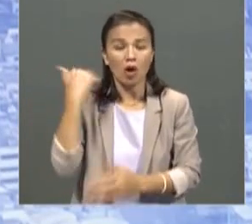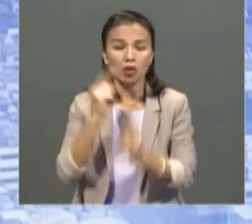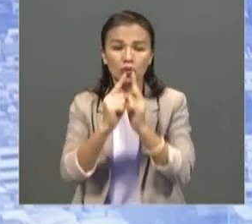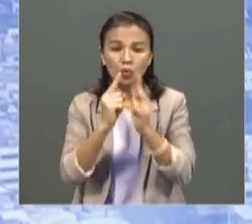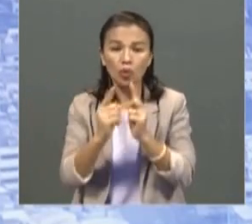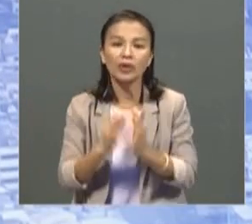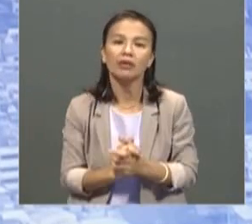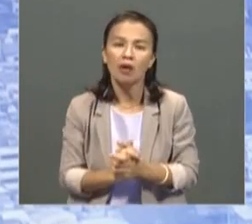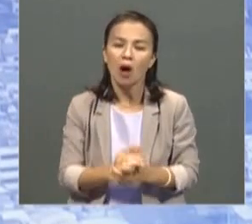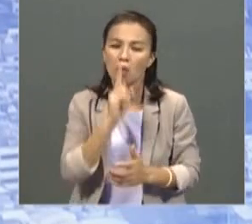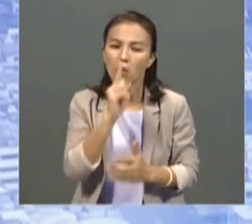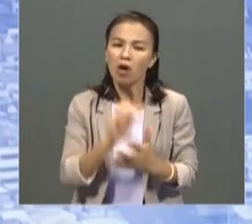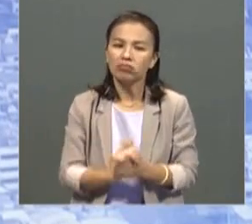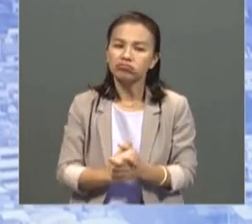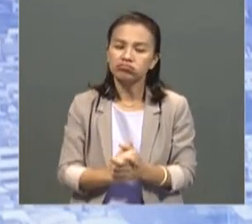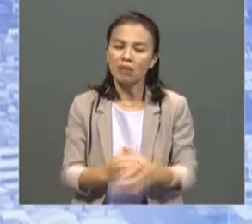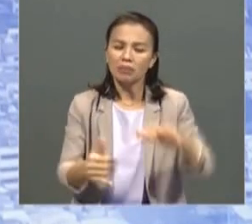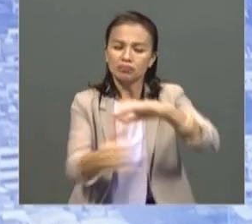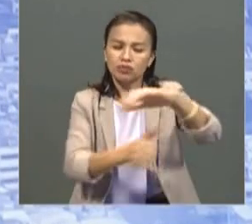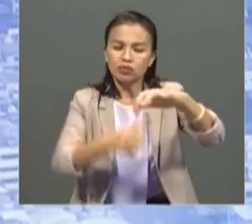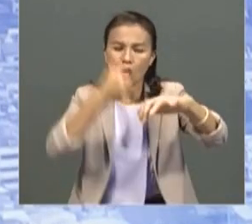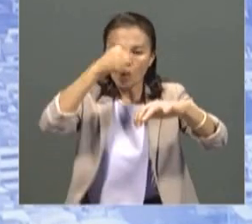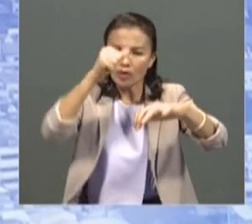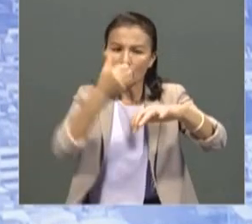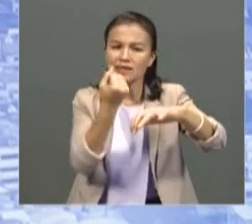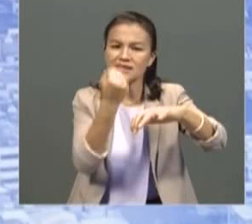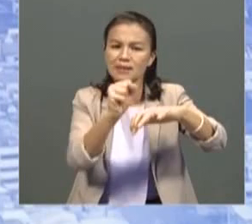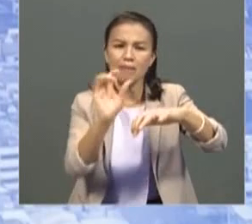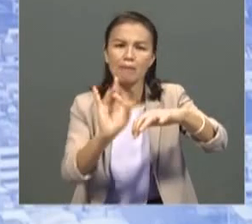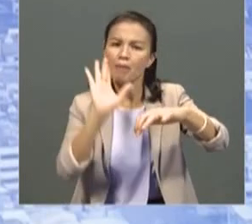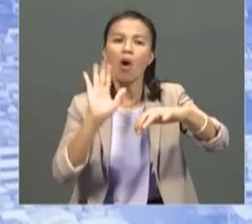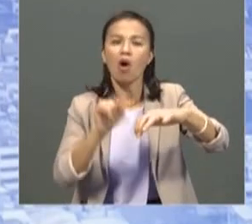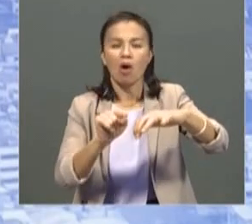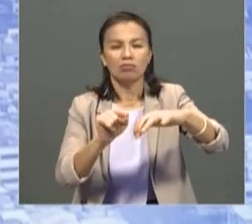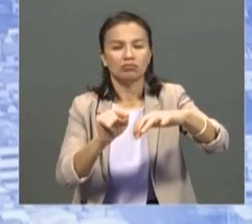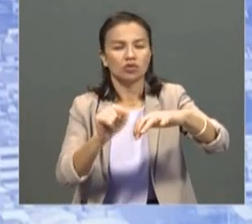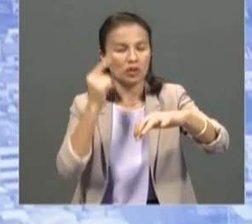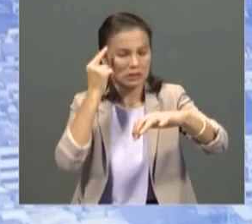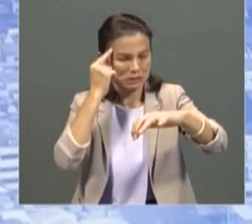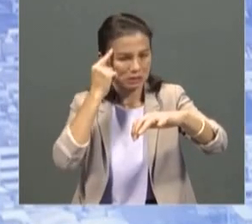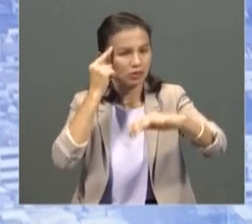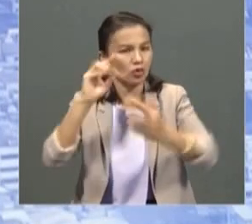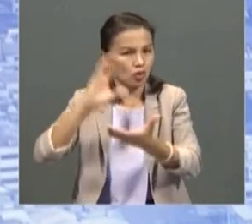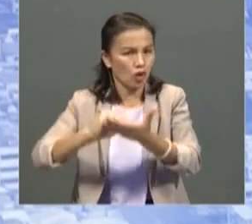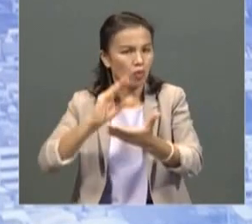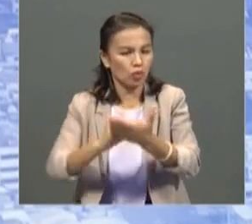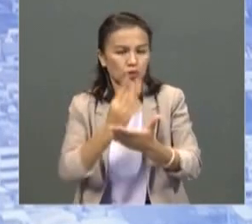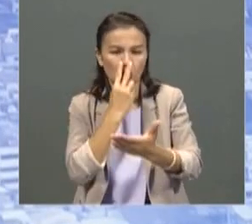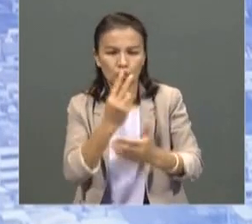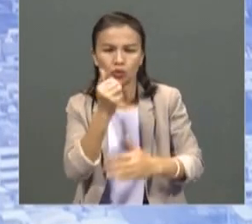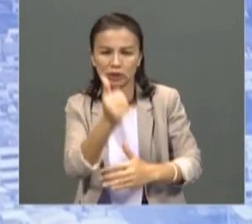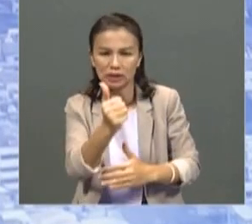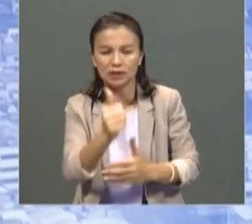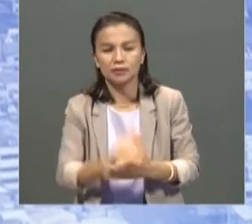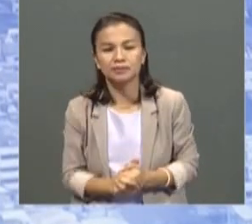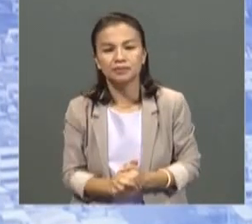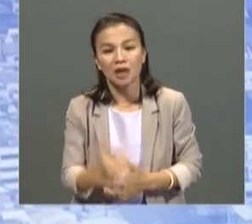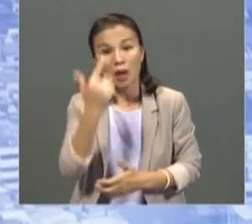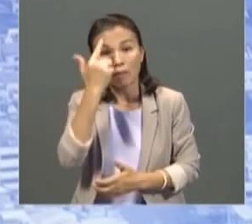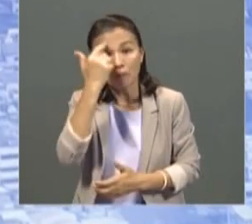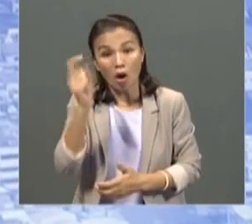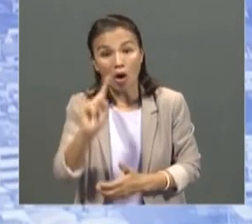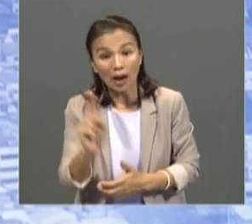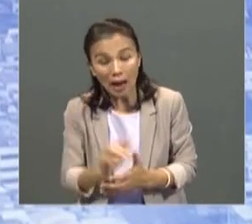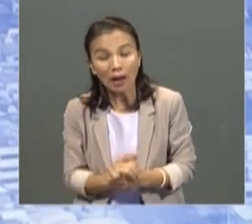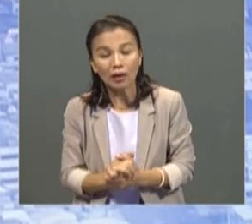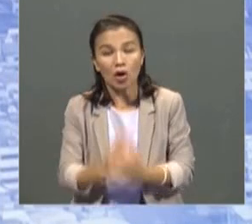จันนโรว่าแต่จำมือดีจันนโรนี่เนี่ยตอนนั้นควอเรนตีนตั้งมาแต่เยกูชอช้ามาแล้วเป็นล้อมเลยส่วนนั้นเปลี่ยนเต็มเปลี่ยนปัตตาบิดจันนโร